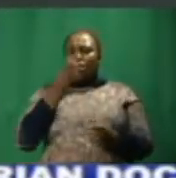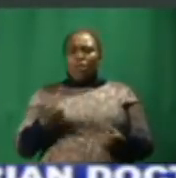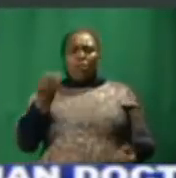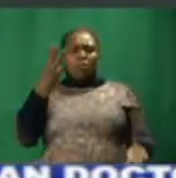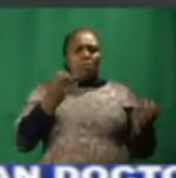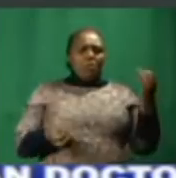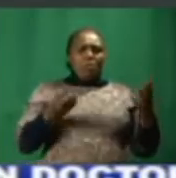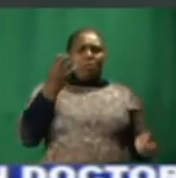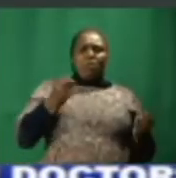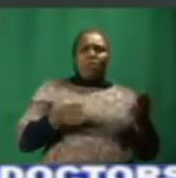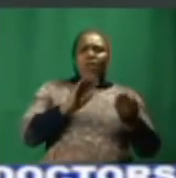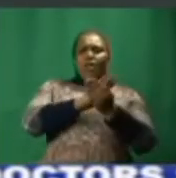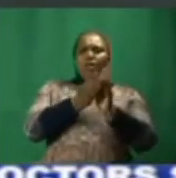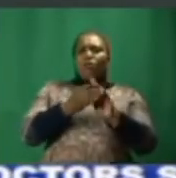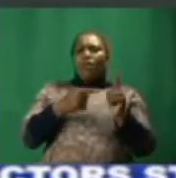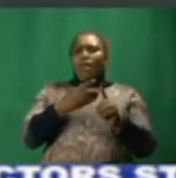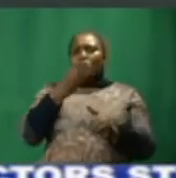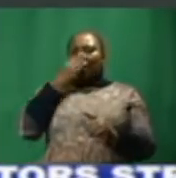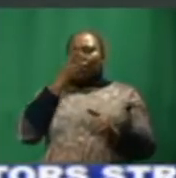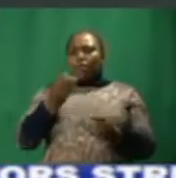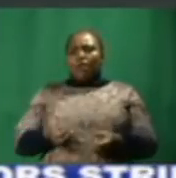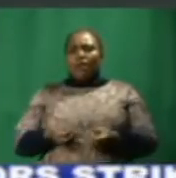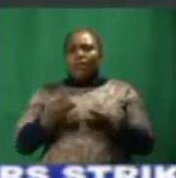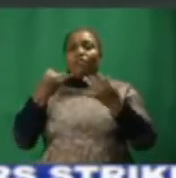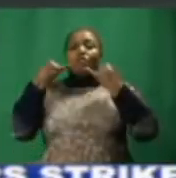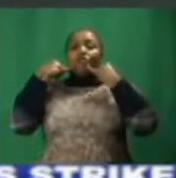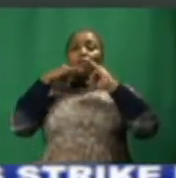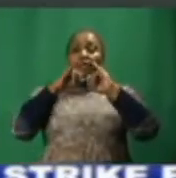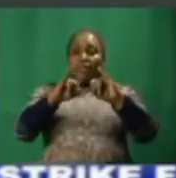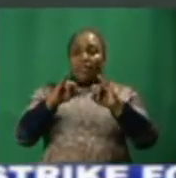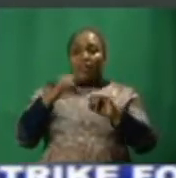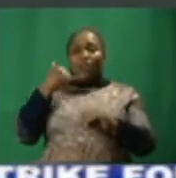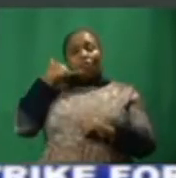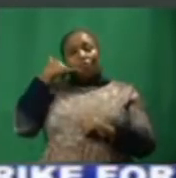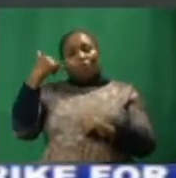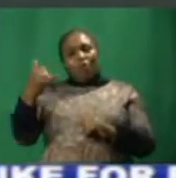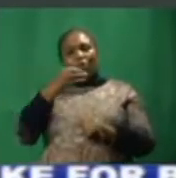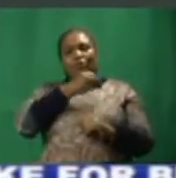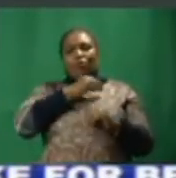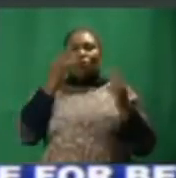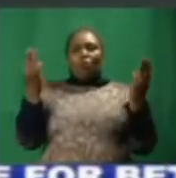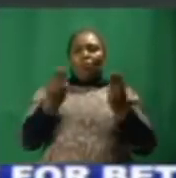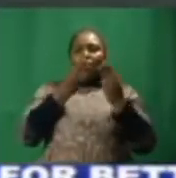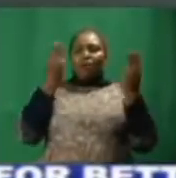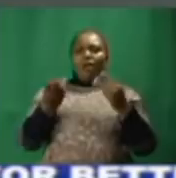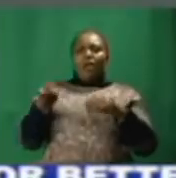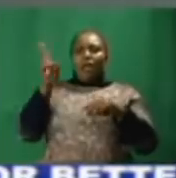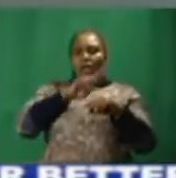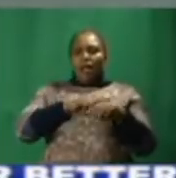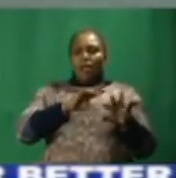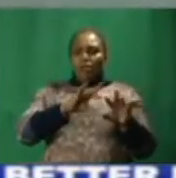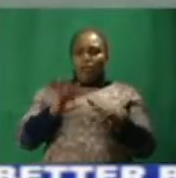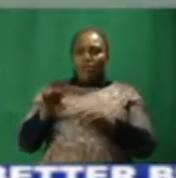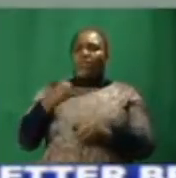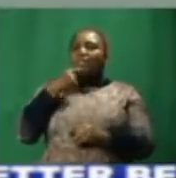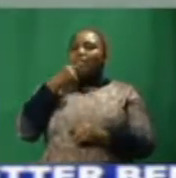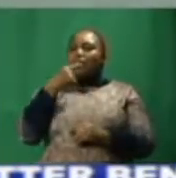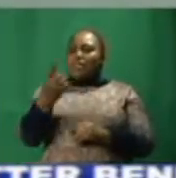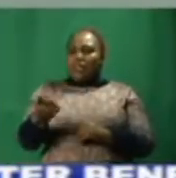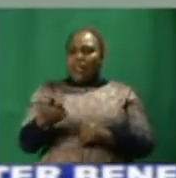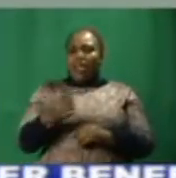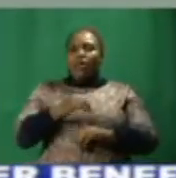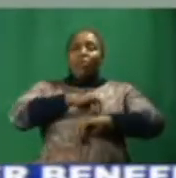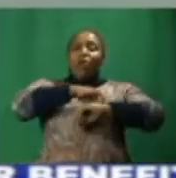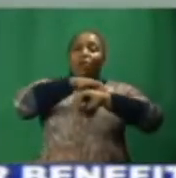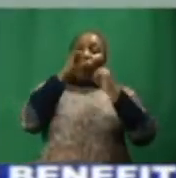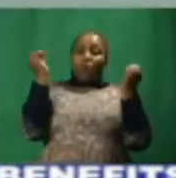kulamalanga lokwendiwa tigelekece titfumela imilayeto etingcingweni tesive kanye nabongcondvo mshini atisitshela kuthi